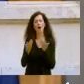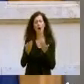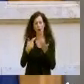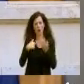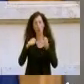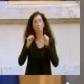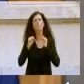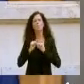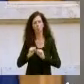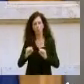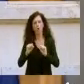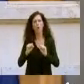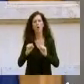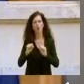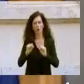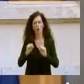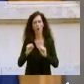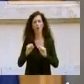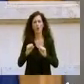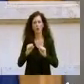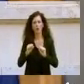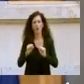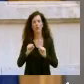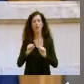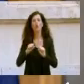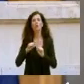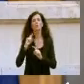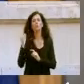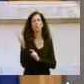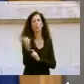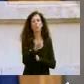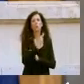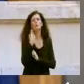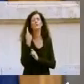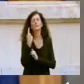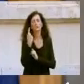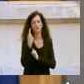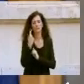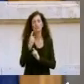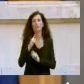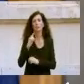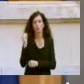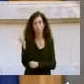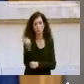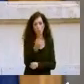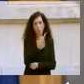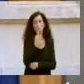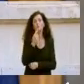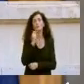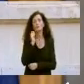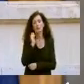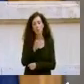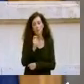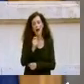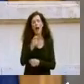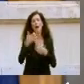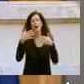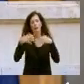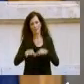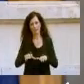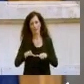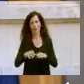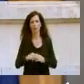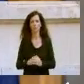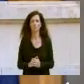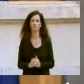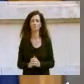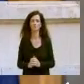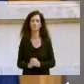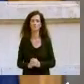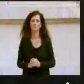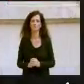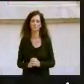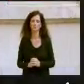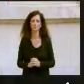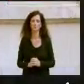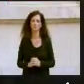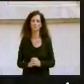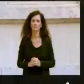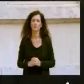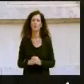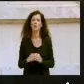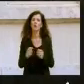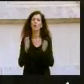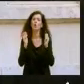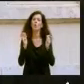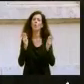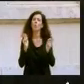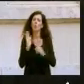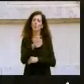condizione di far pagare tutti e di far pagare a tutti meno quotidiano del sud